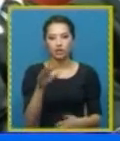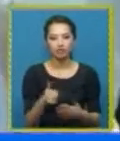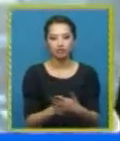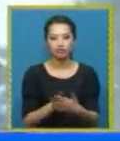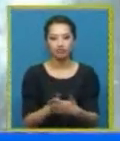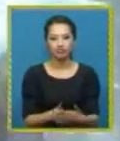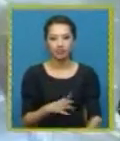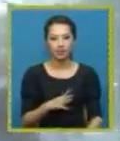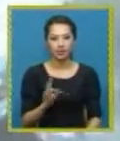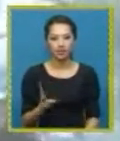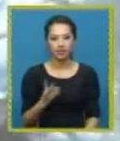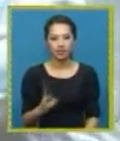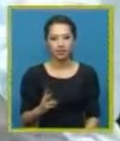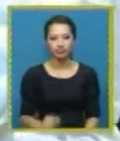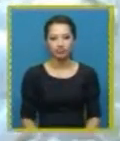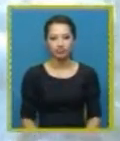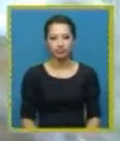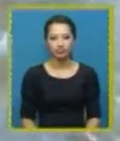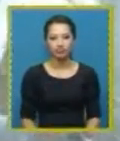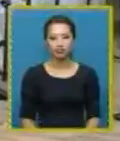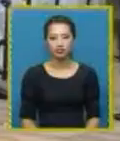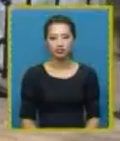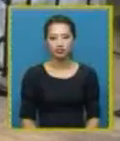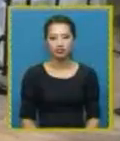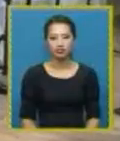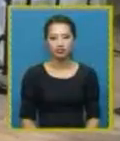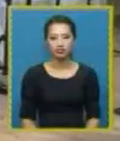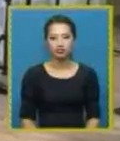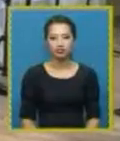Мақсұт Айтжанов, Кенжехан Дүйсенбаев, Рулан Нұрстен, Олжас Байтуов, оңтүстік ақпарат.